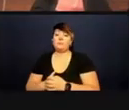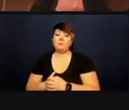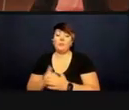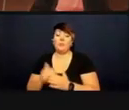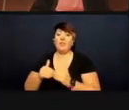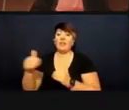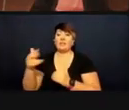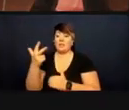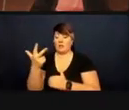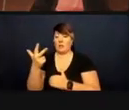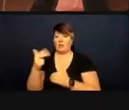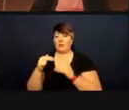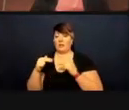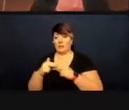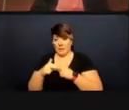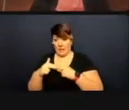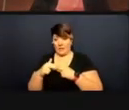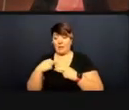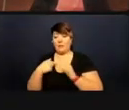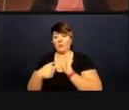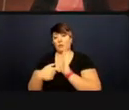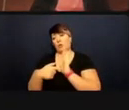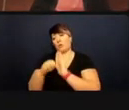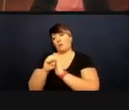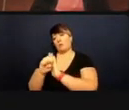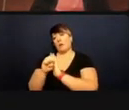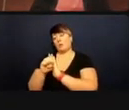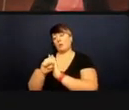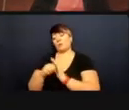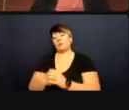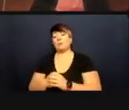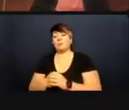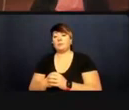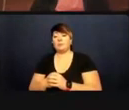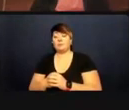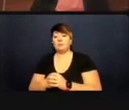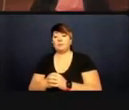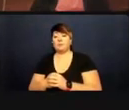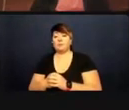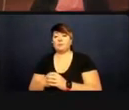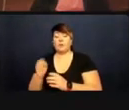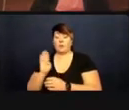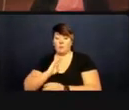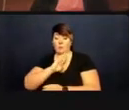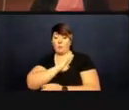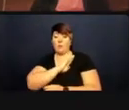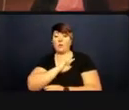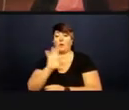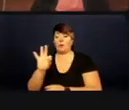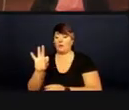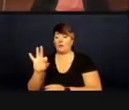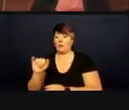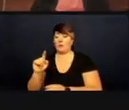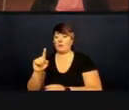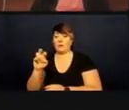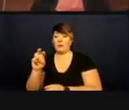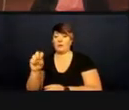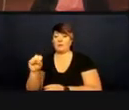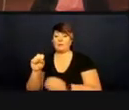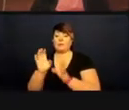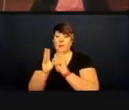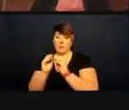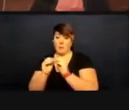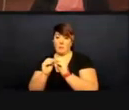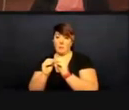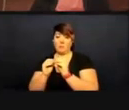Katika slide tatu zinazofuata nitaeleza kuhusu data ambayo tutakuwa tukiwasilisha na